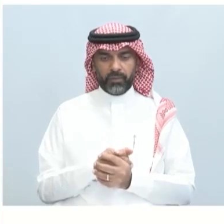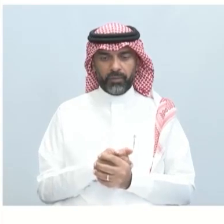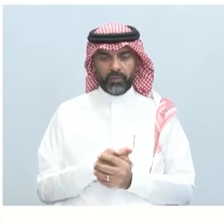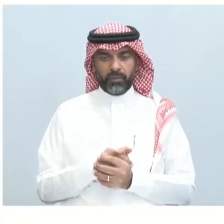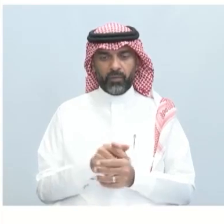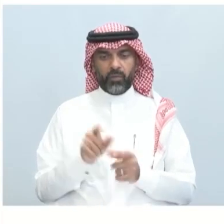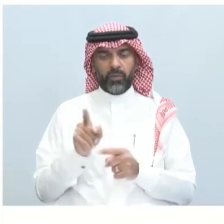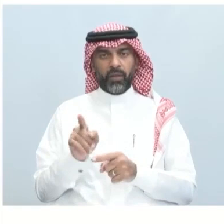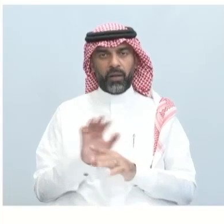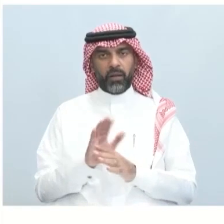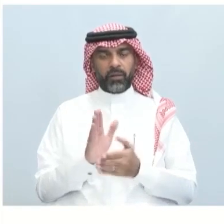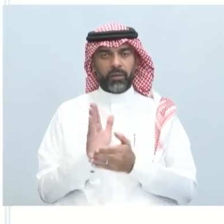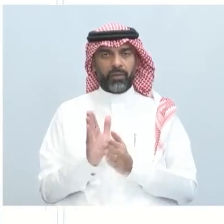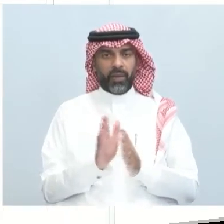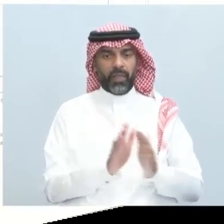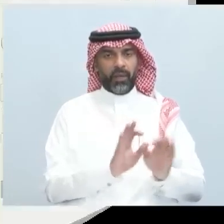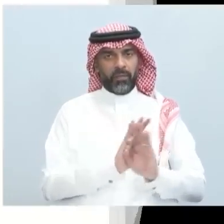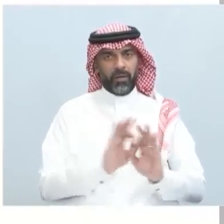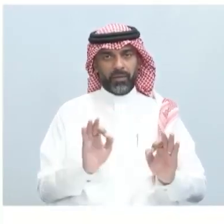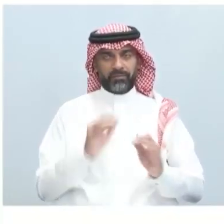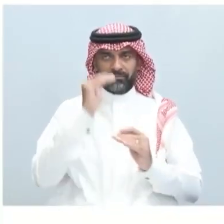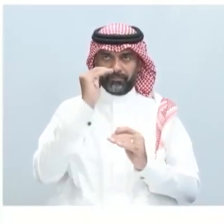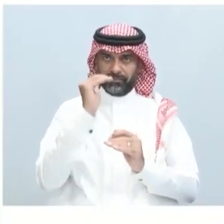وبذلك تم تنظيم جهات الاتصال.